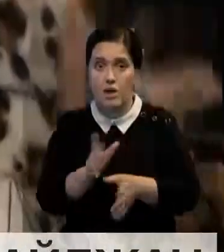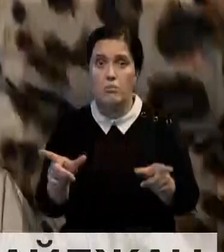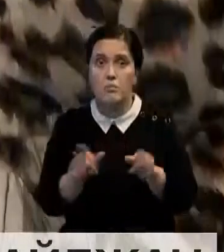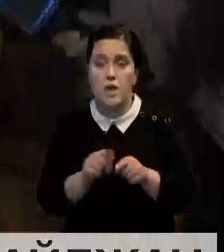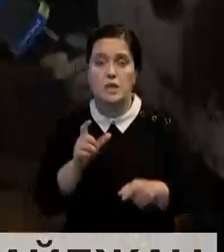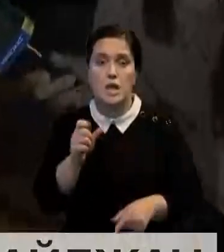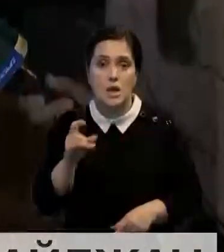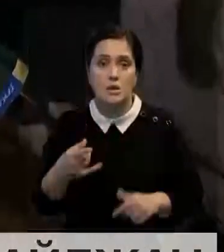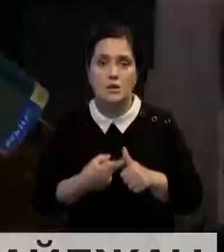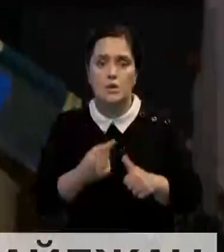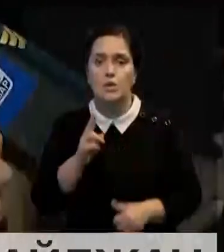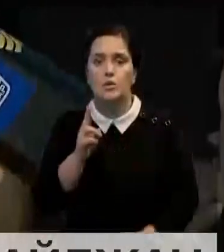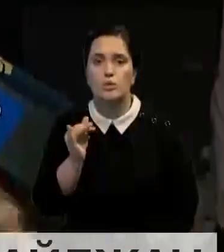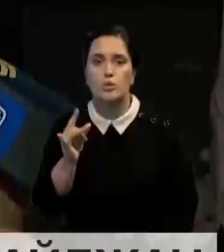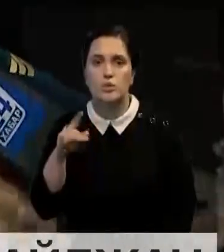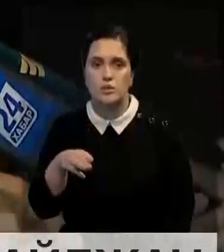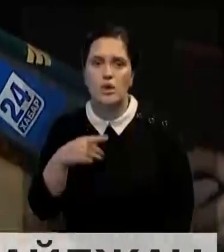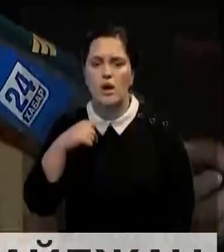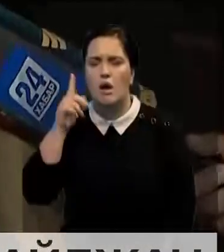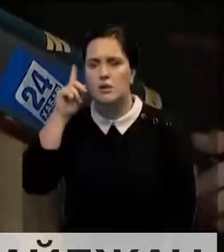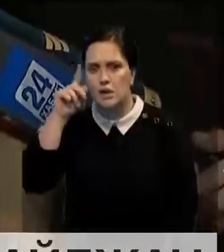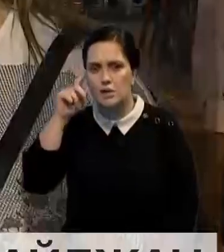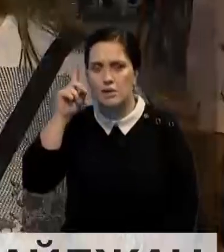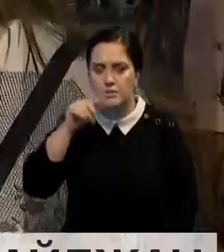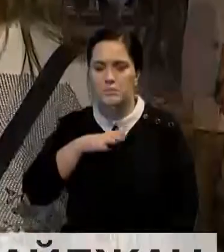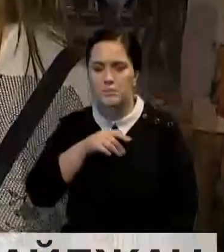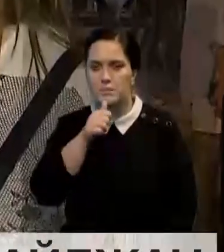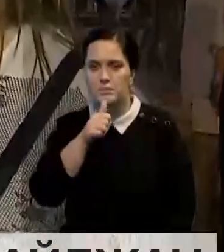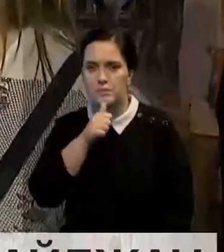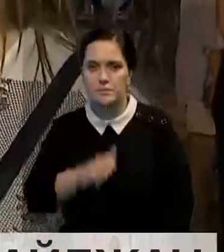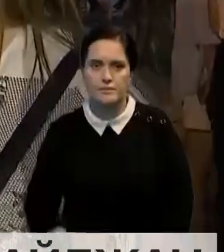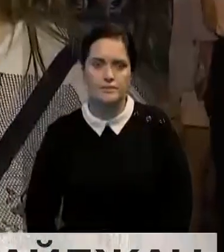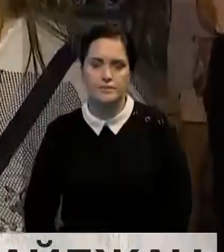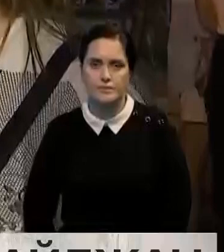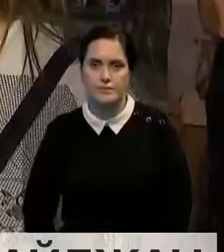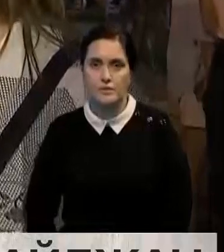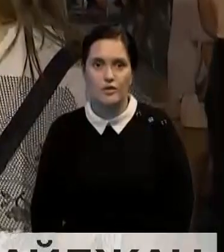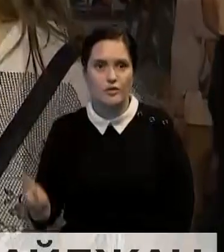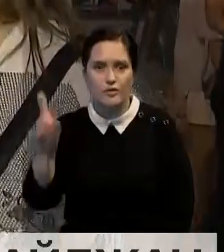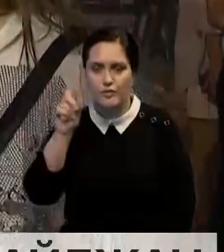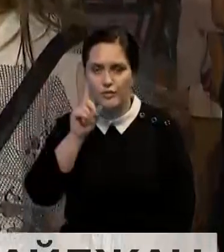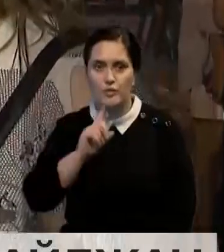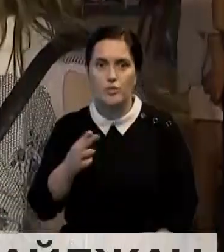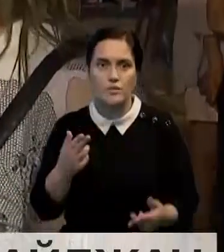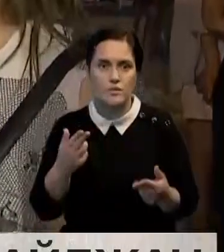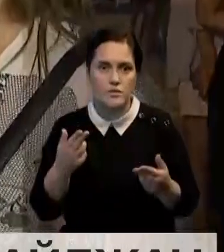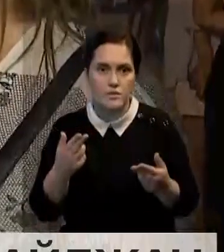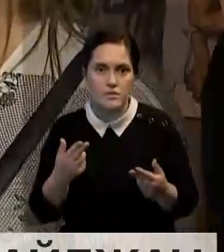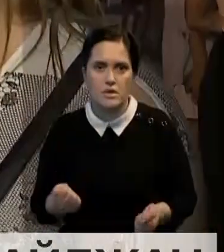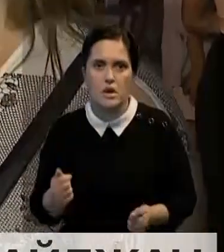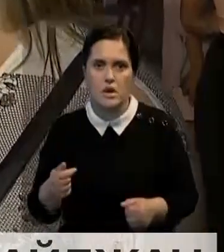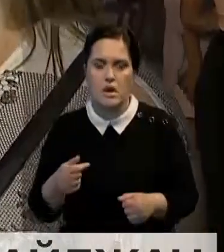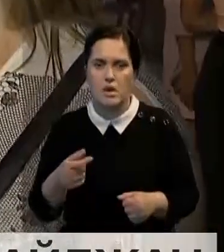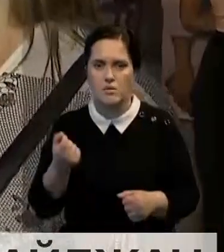Это курт. Курт. А, курт я пробовала. Курт я пробовала. Вкусно. Да, у нас это хингал